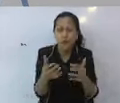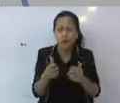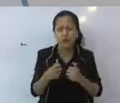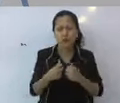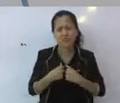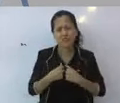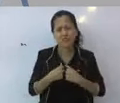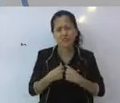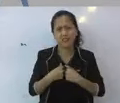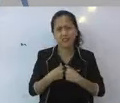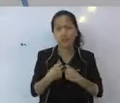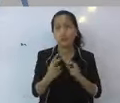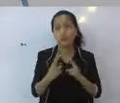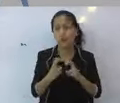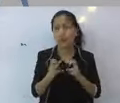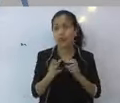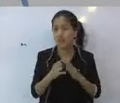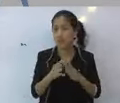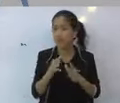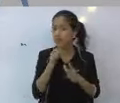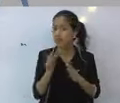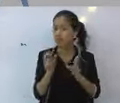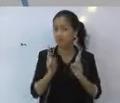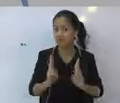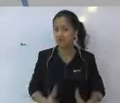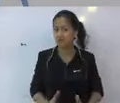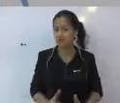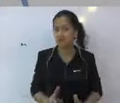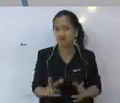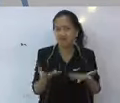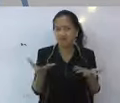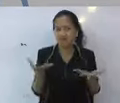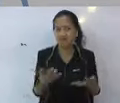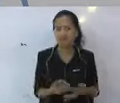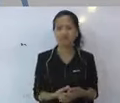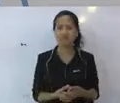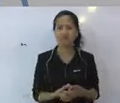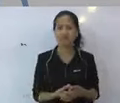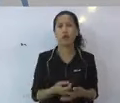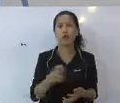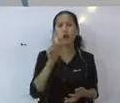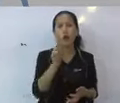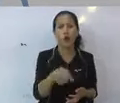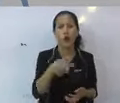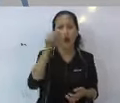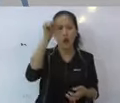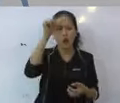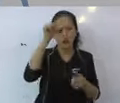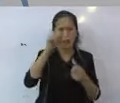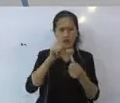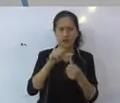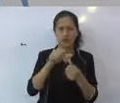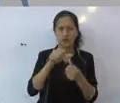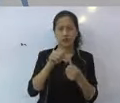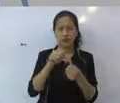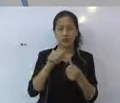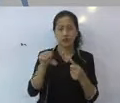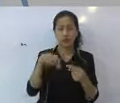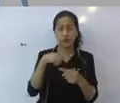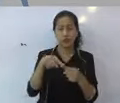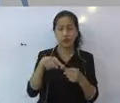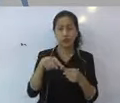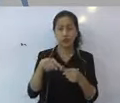I mean, alam din nila yun, no? Kung paano kunin yung attention. Yes. Remember ha, itong mga to ay pag pinalo mo